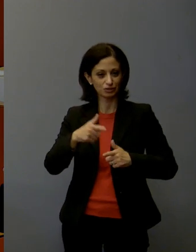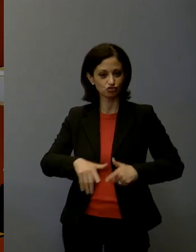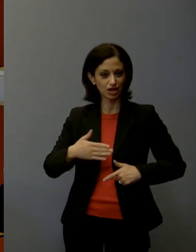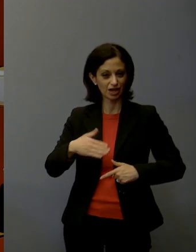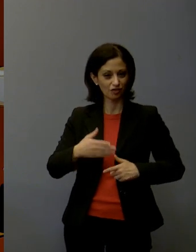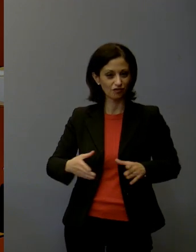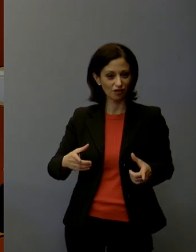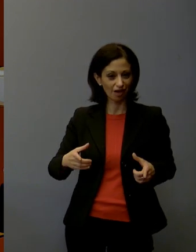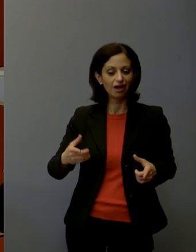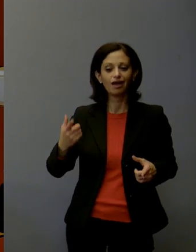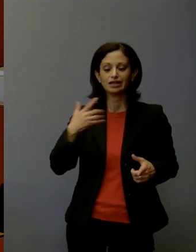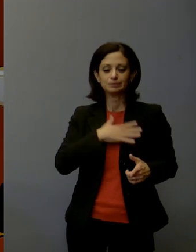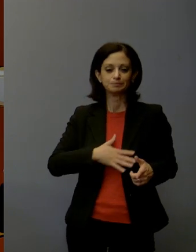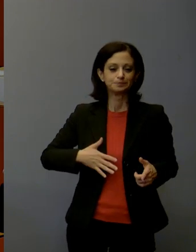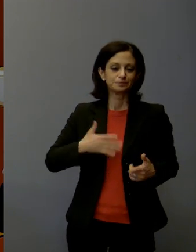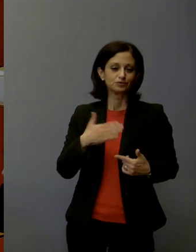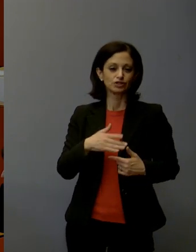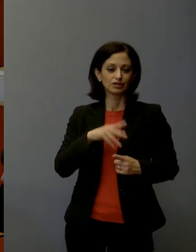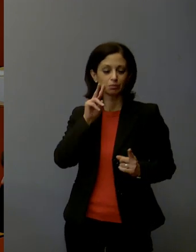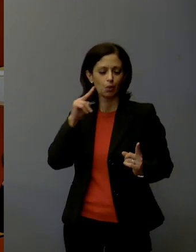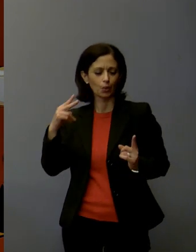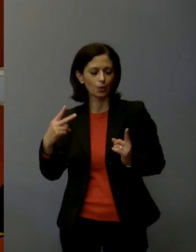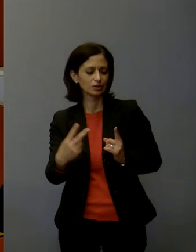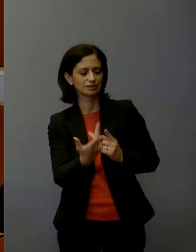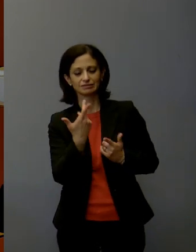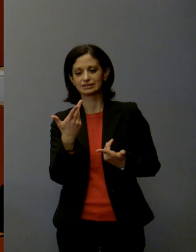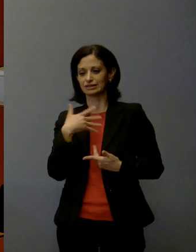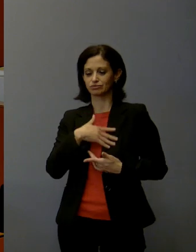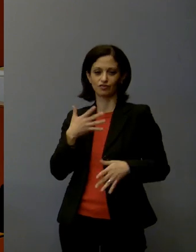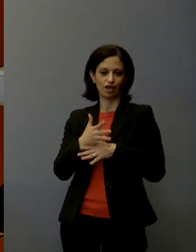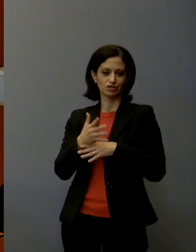davvero di godere la nostra città da tutti i punti di vista grazie